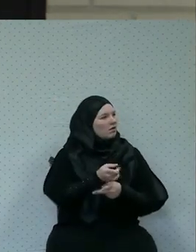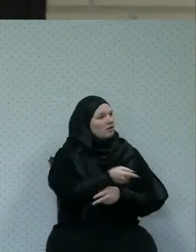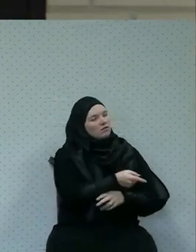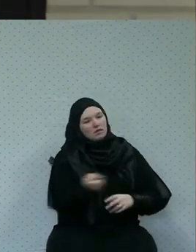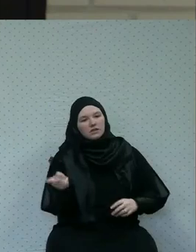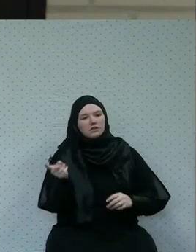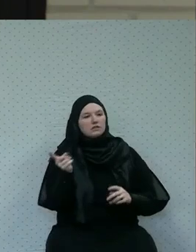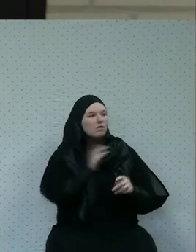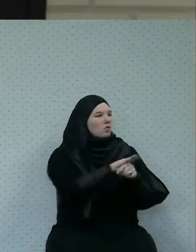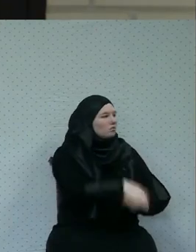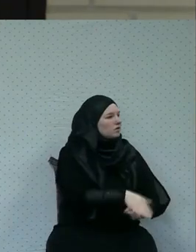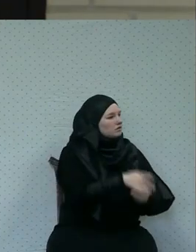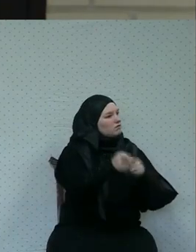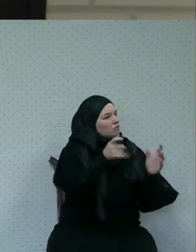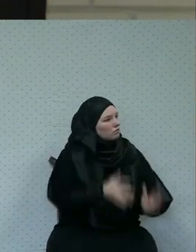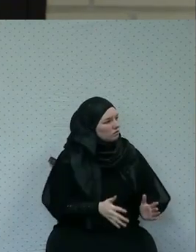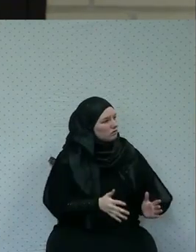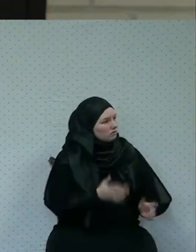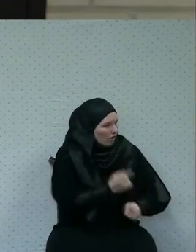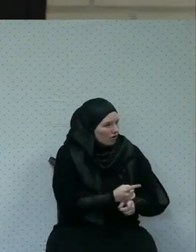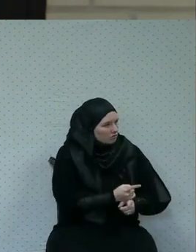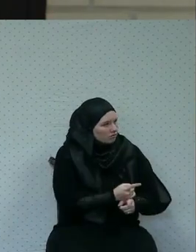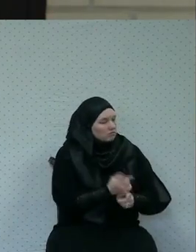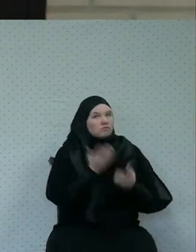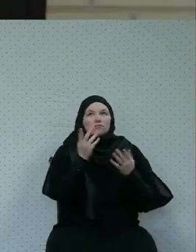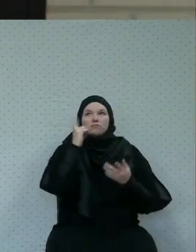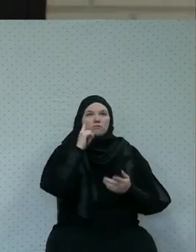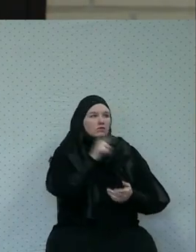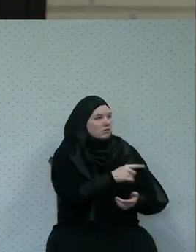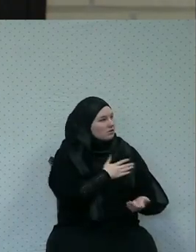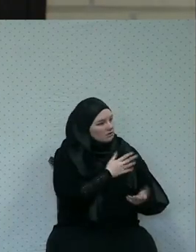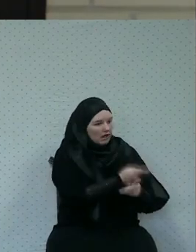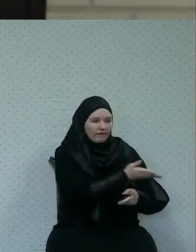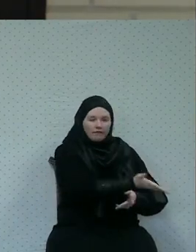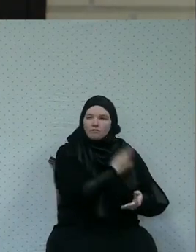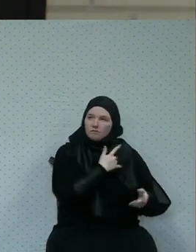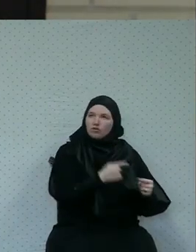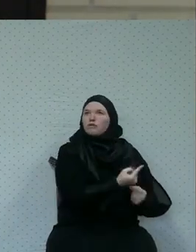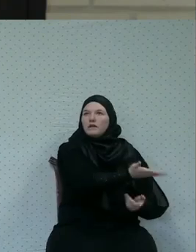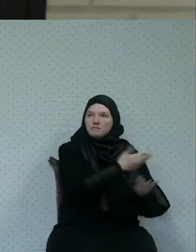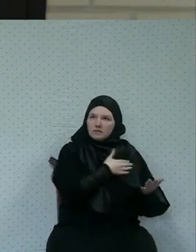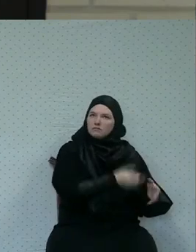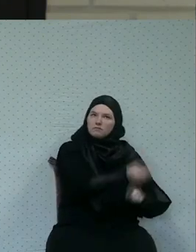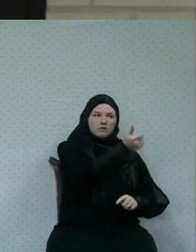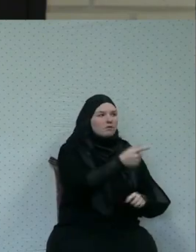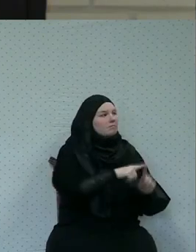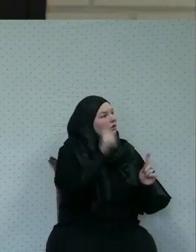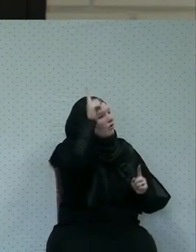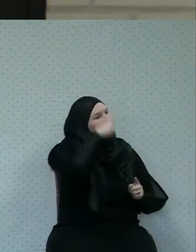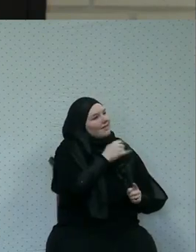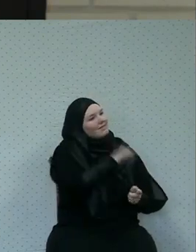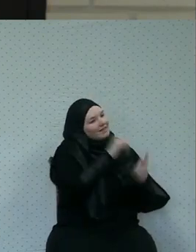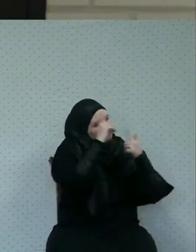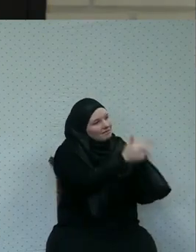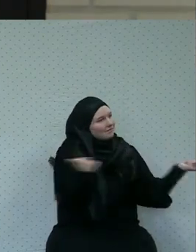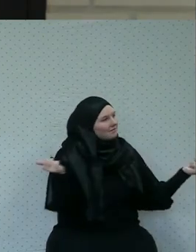tyrants and oppressive rulers, right? But Allah says, it's up to you. إِنَّ اللَّهَ لَا يُغَيِّرُ